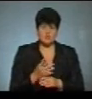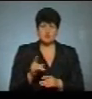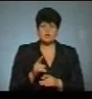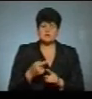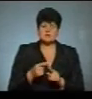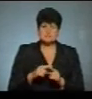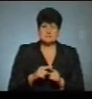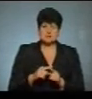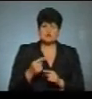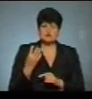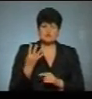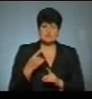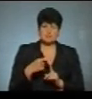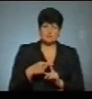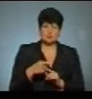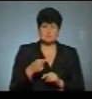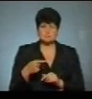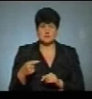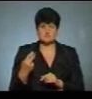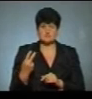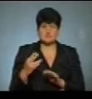це 4 плюс-мінус 2